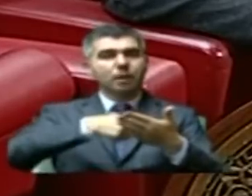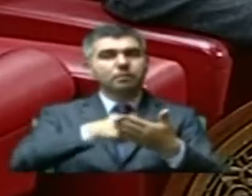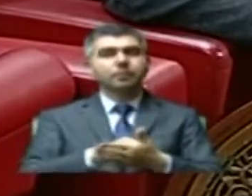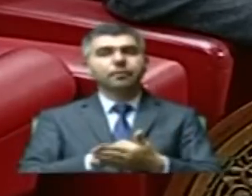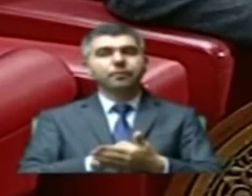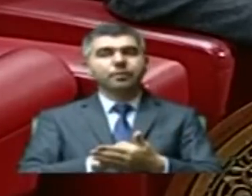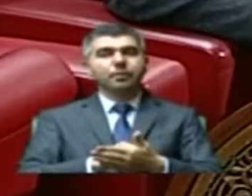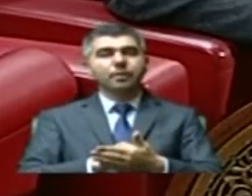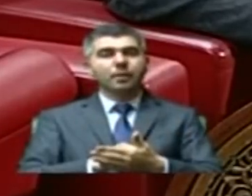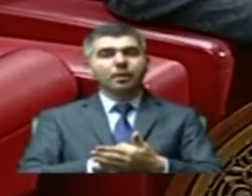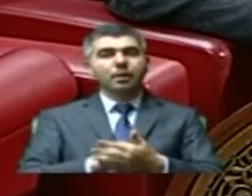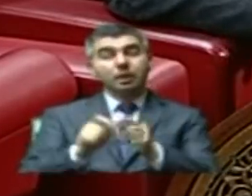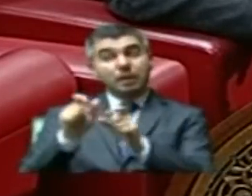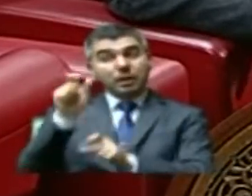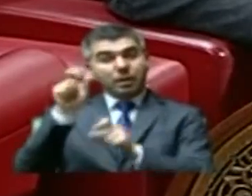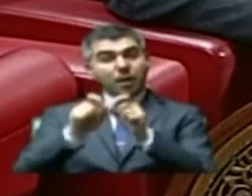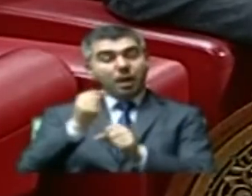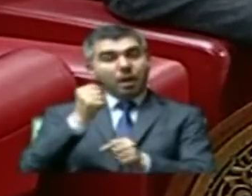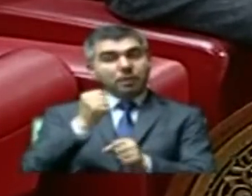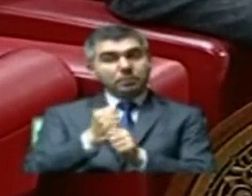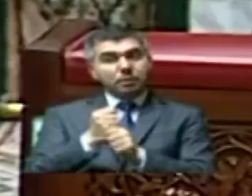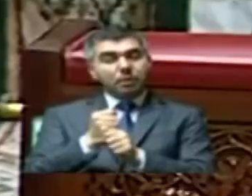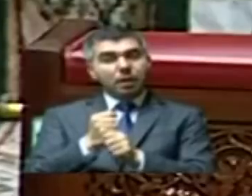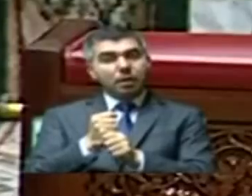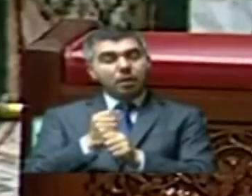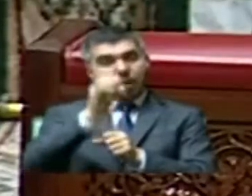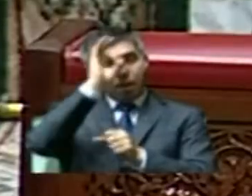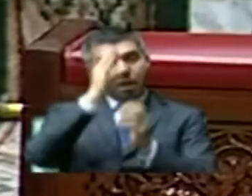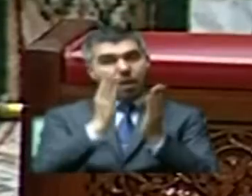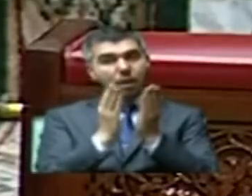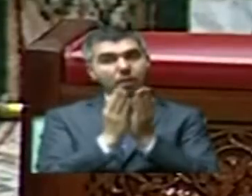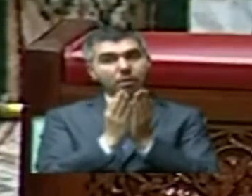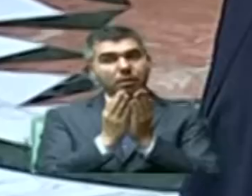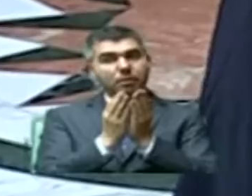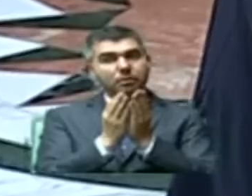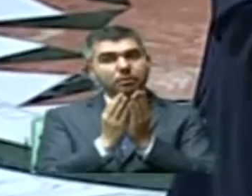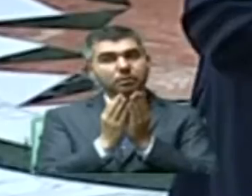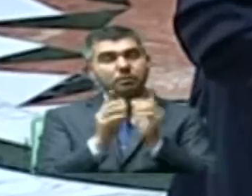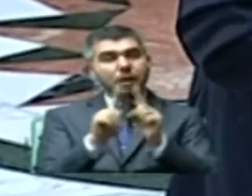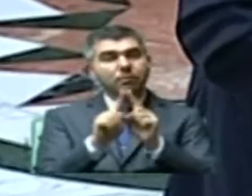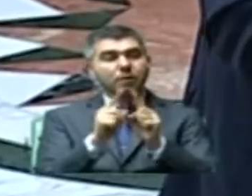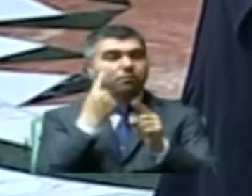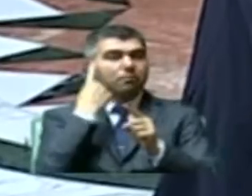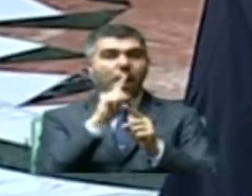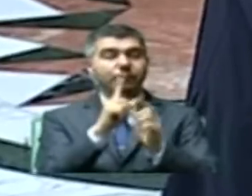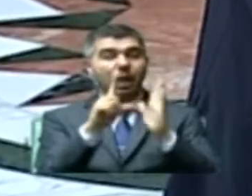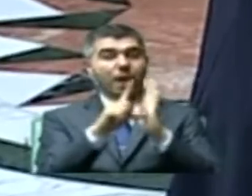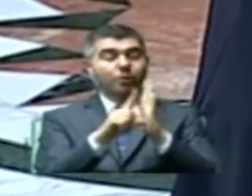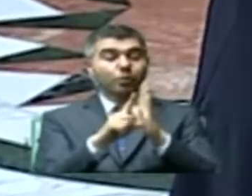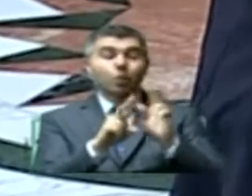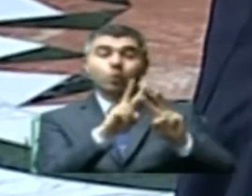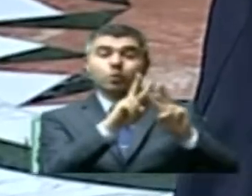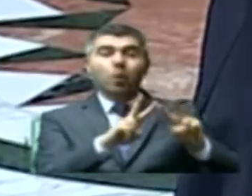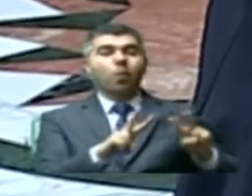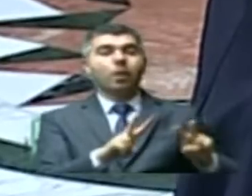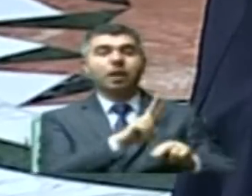العمال للأسف الشديد إلا كان ما كيقراش راه القانون ما كتعرف لا يعذر أحد من جهة القانون، ولكن